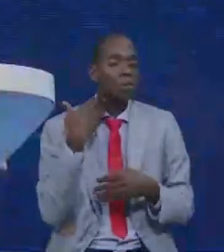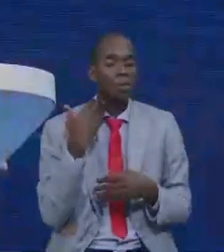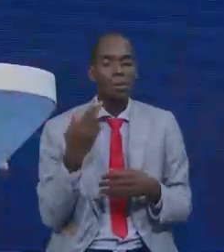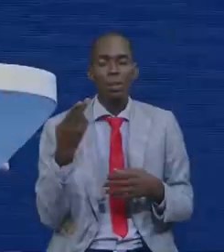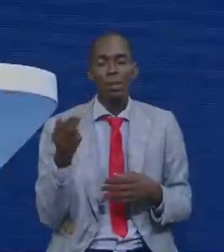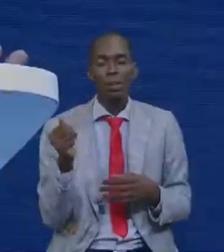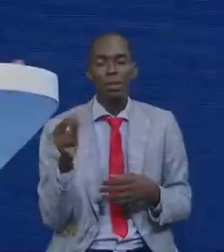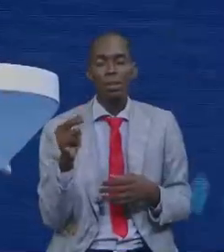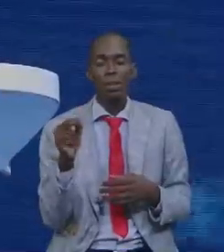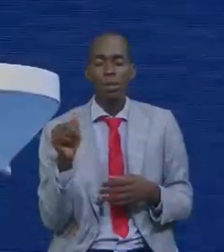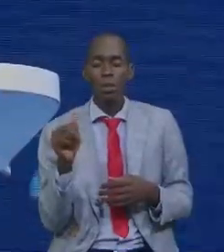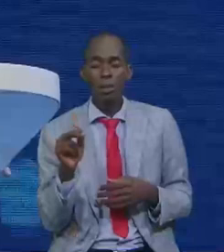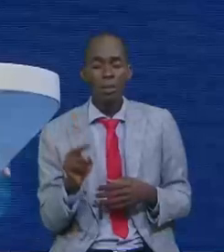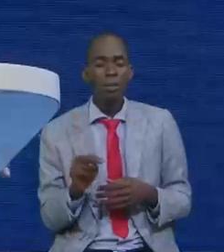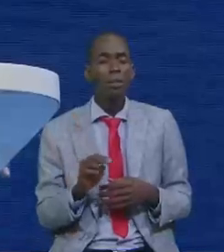fibrome,